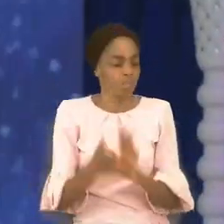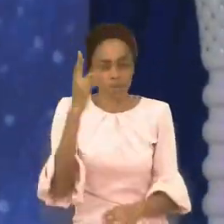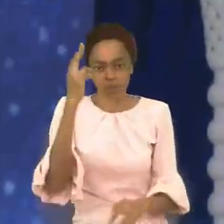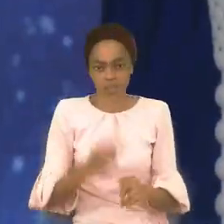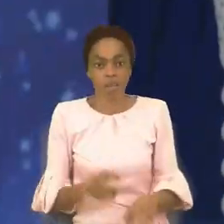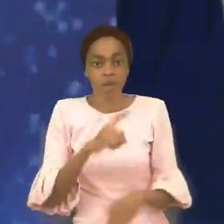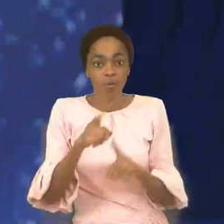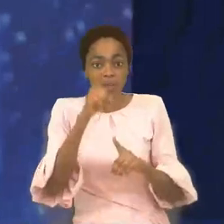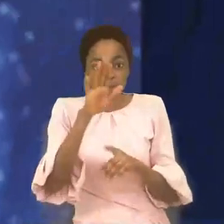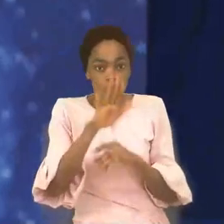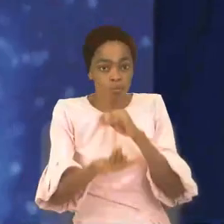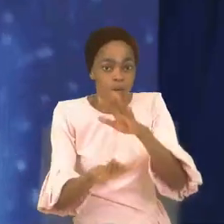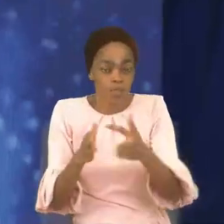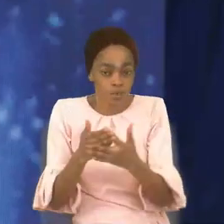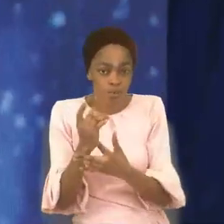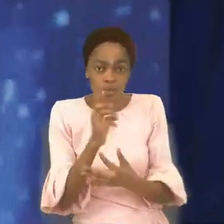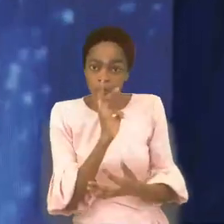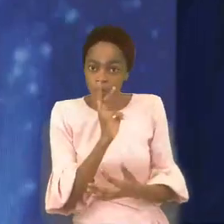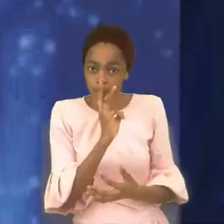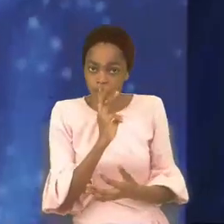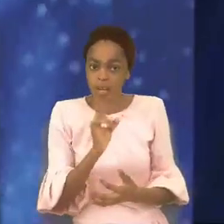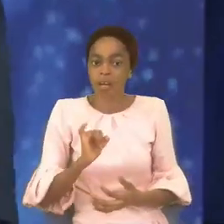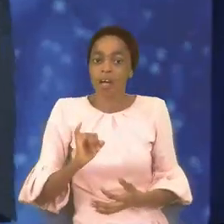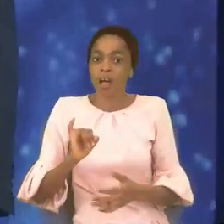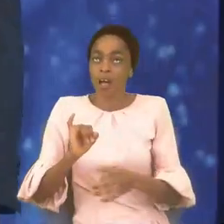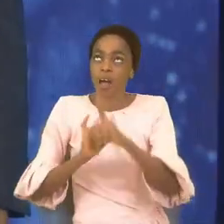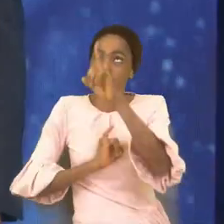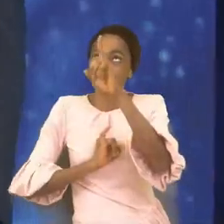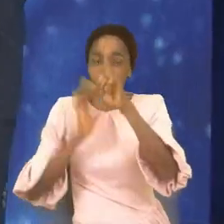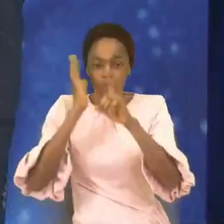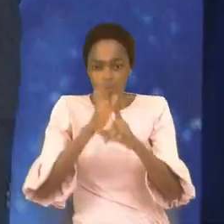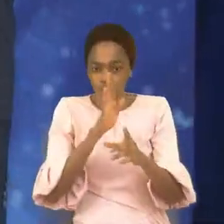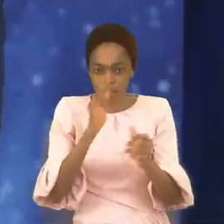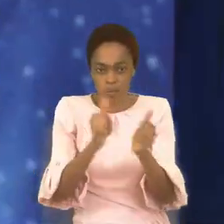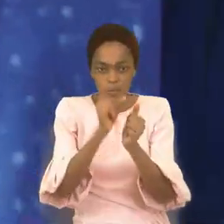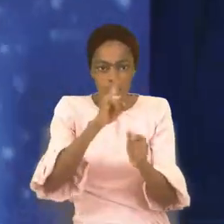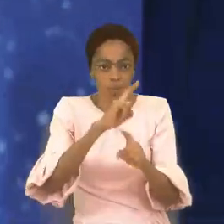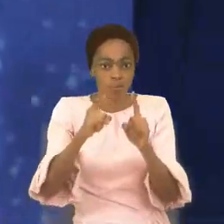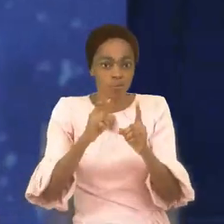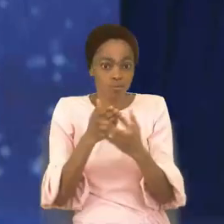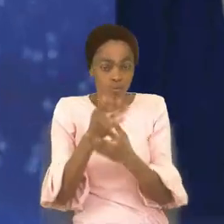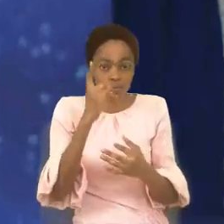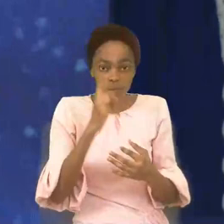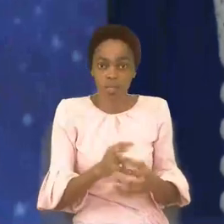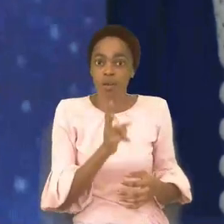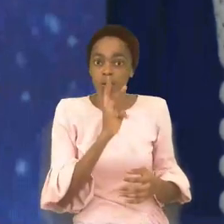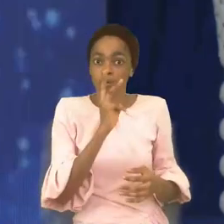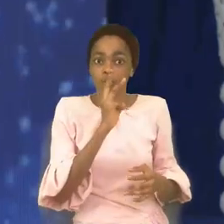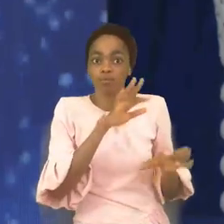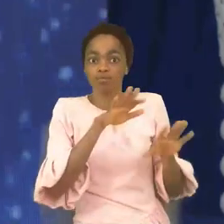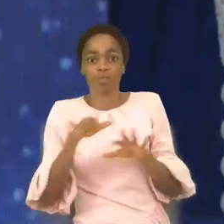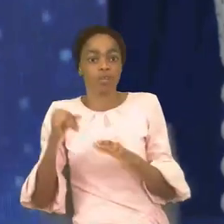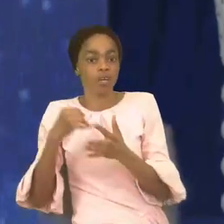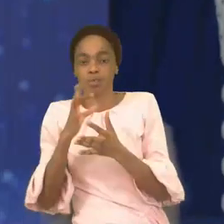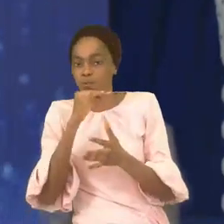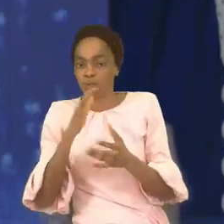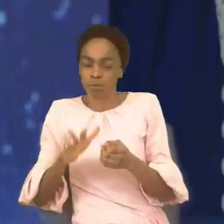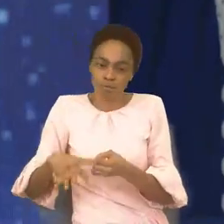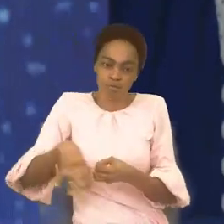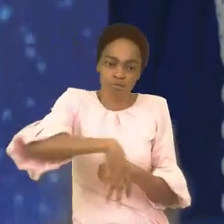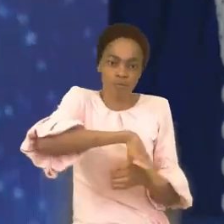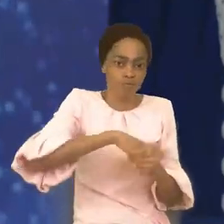eaux, je serai avec toi. Et par les rivières et les fleuves,